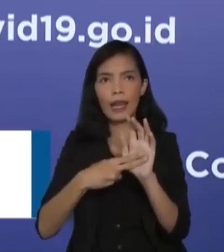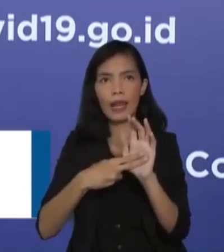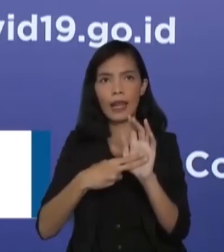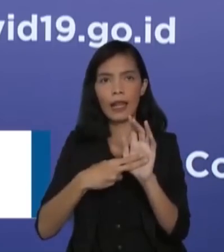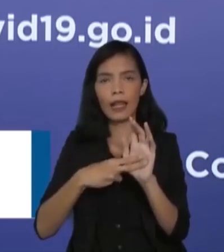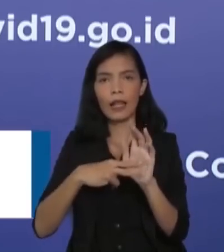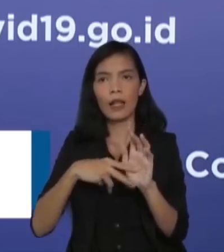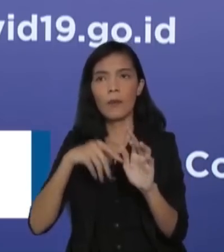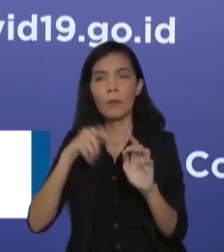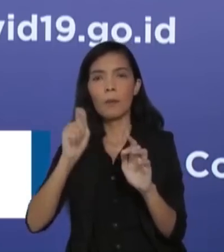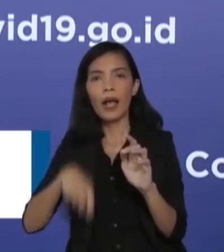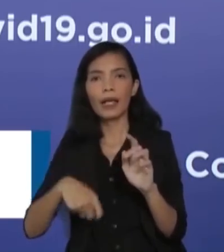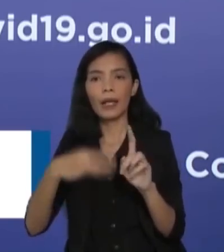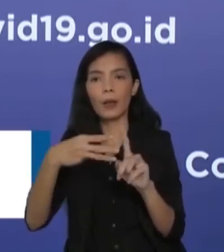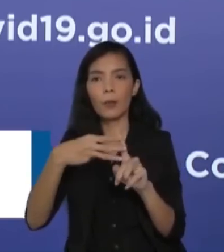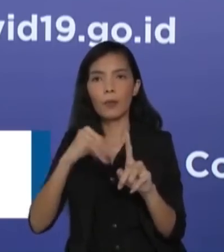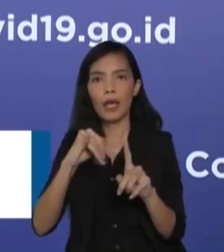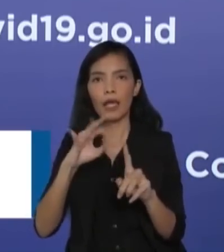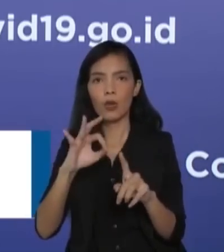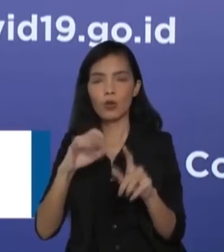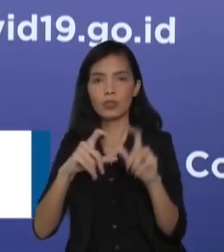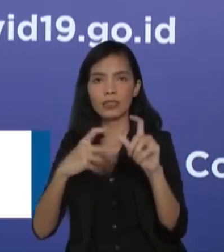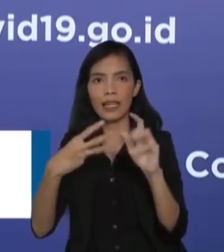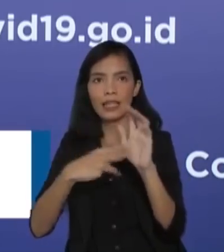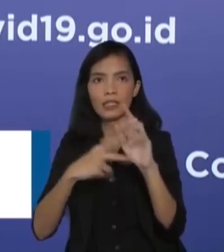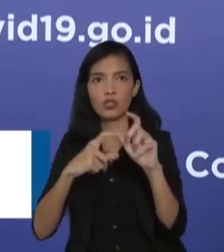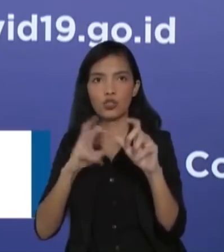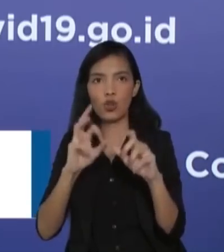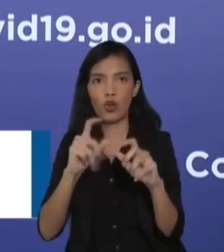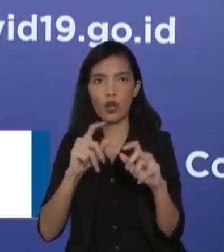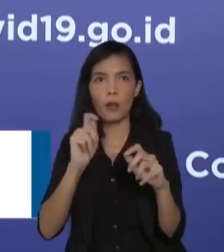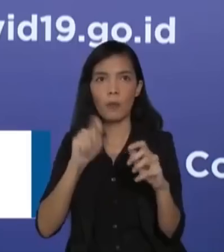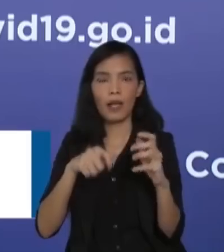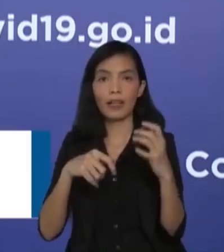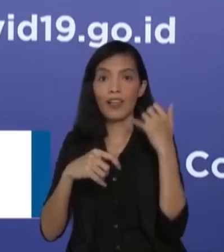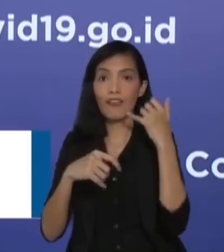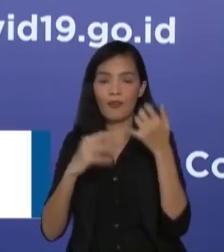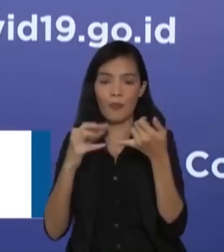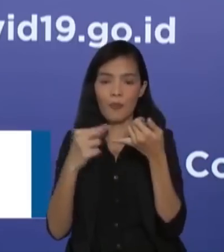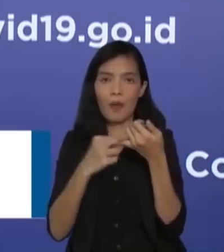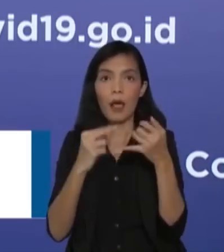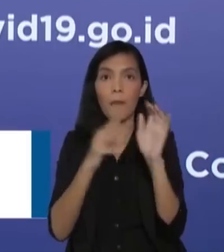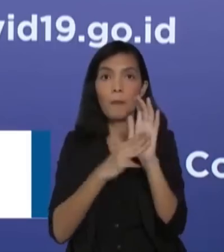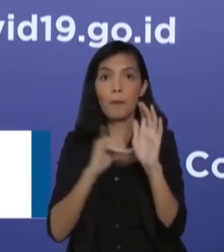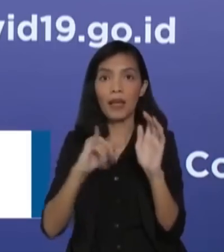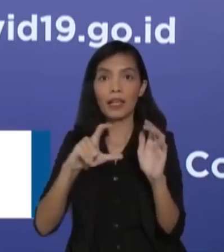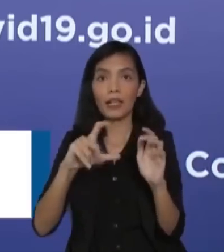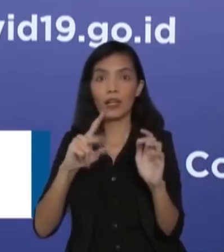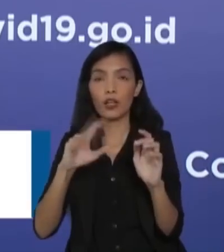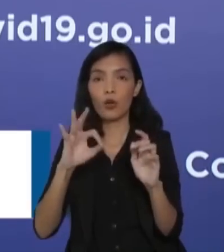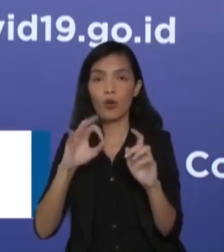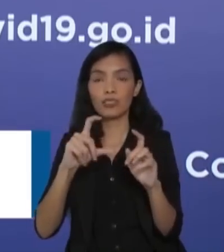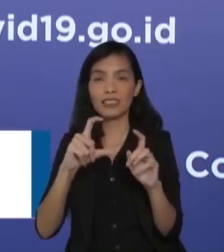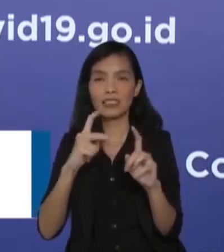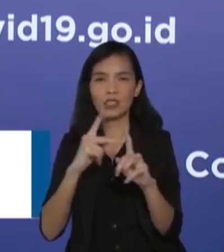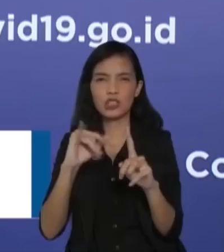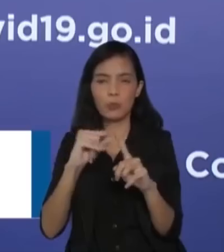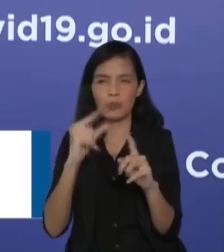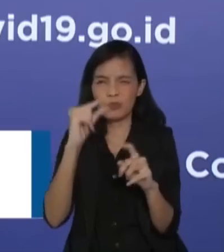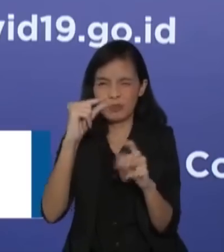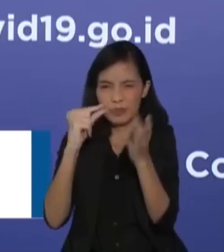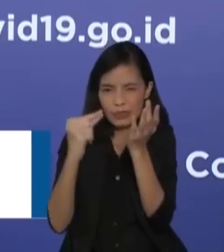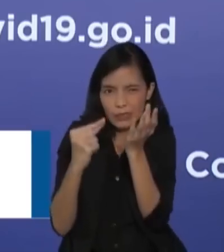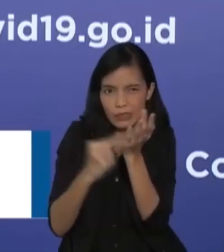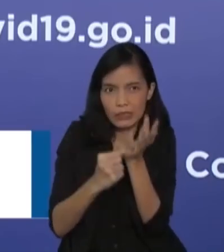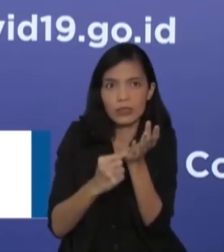biosensor yang menggunakan microchip. Di rapid test yang berbasis microchip itu sendiri baru